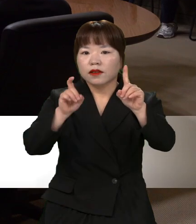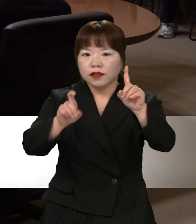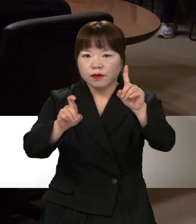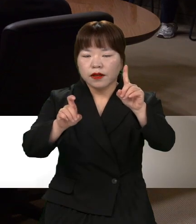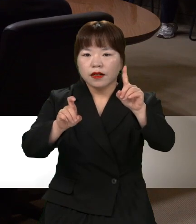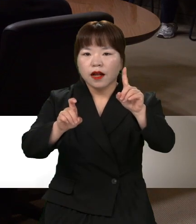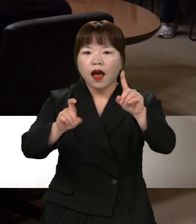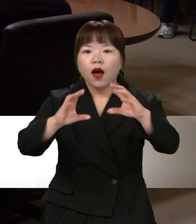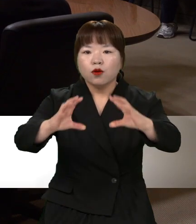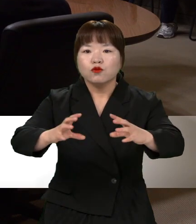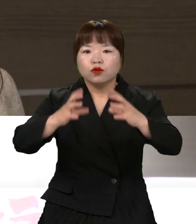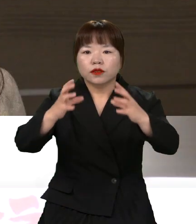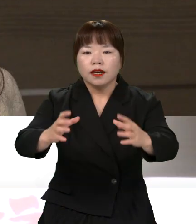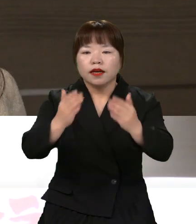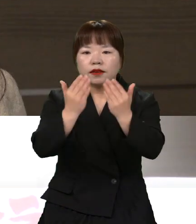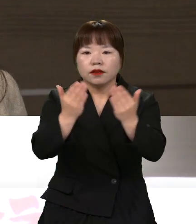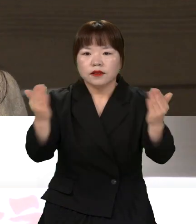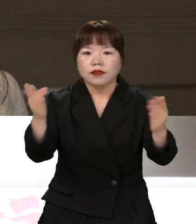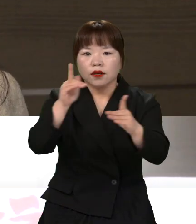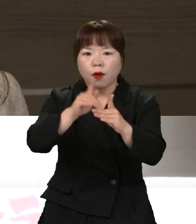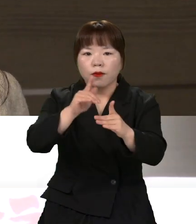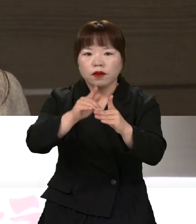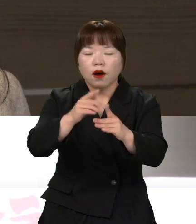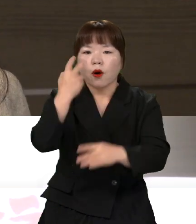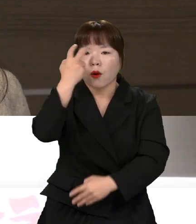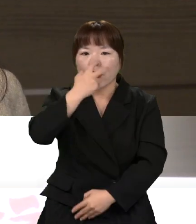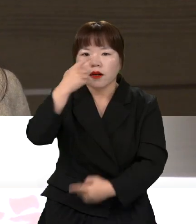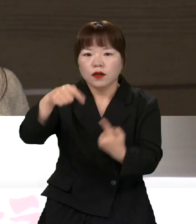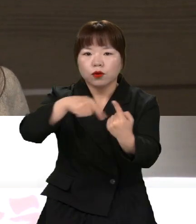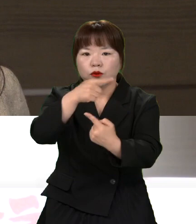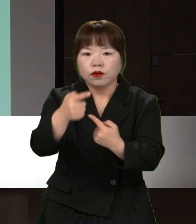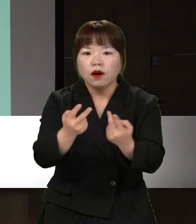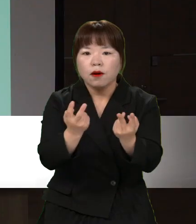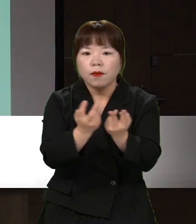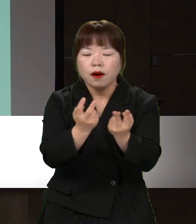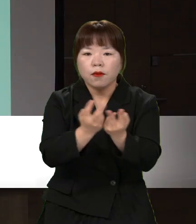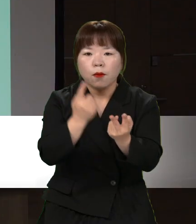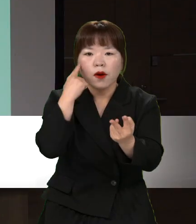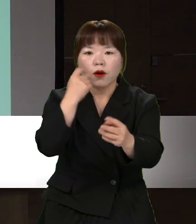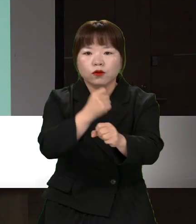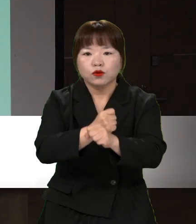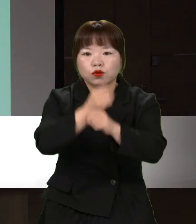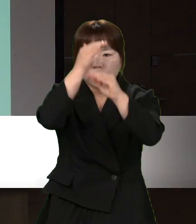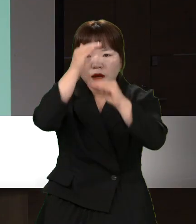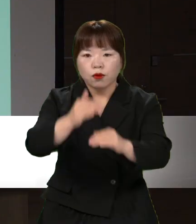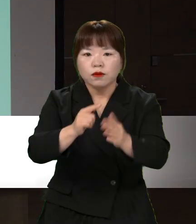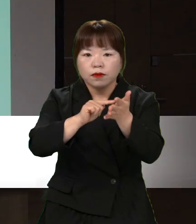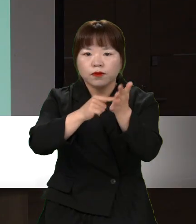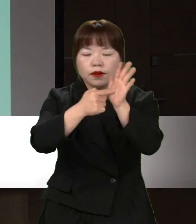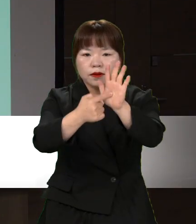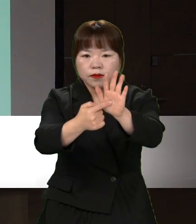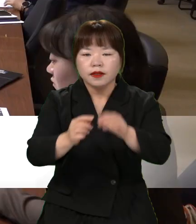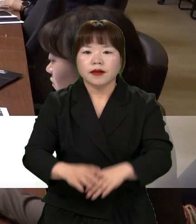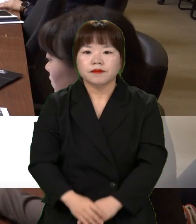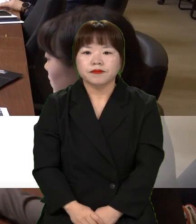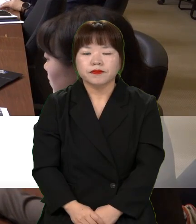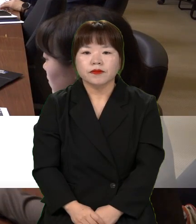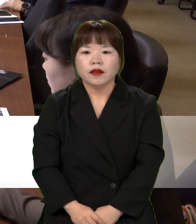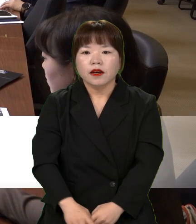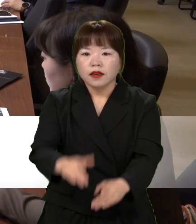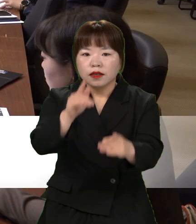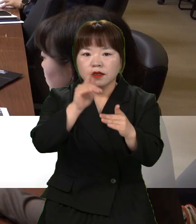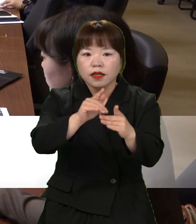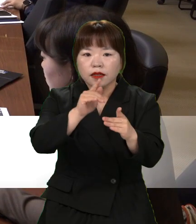지난 10일 포항시는 포항 국제 전시 컨벤션 센터 관리 운영방안 연구용역 최종 보고회를 가졌습니다